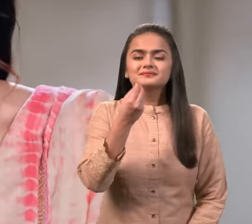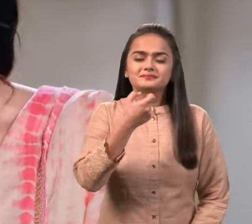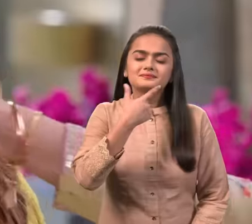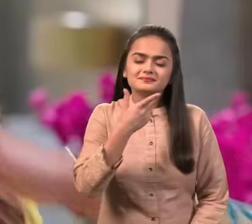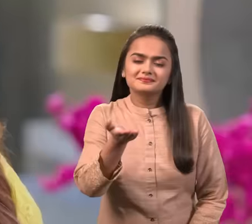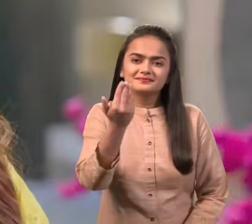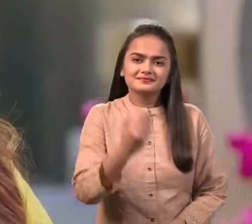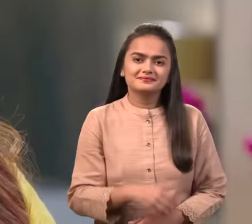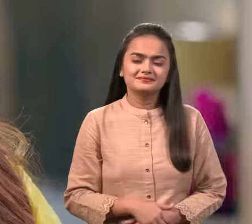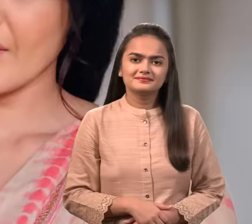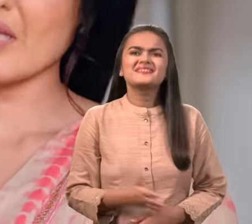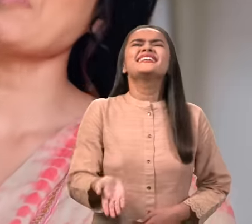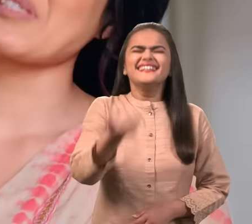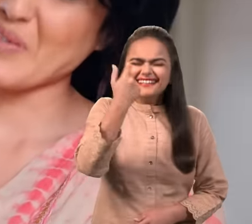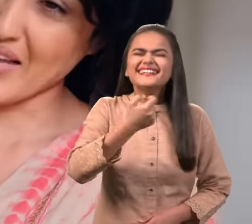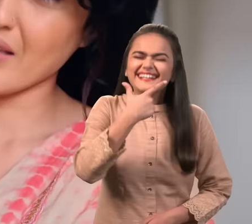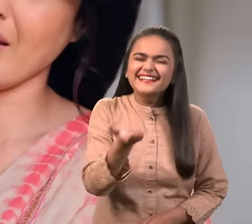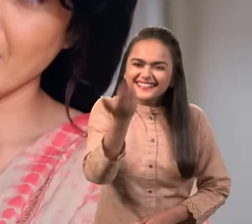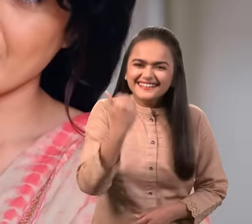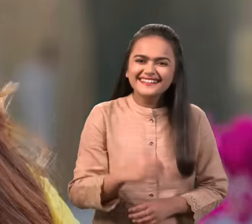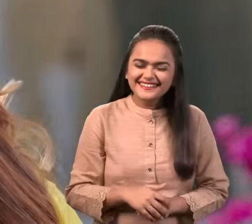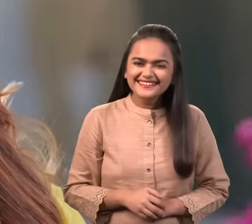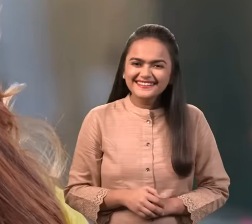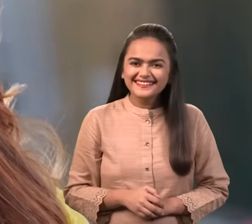चलक मुस्कुरा। अरे मुस्कुरा दे